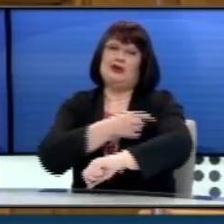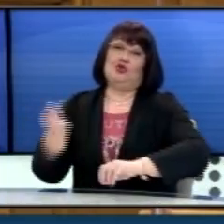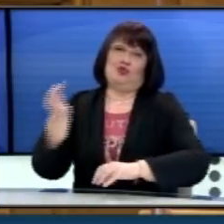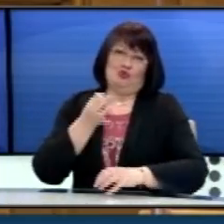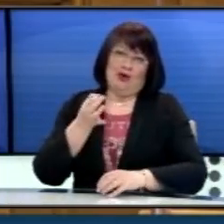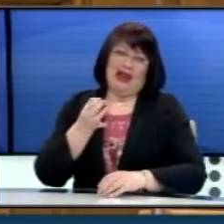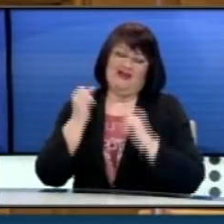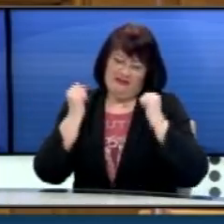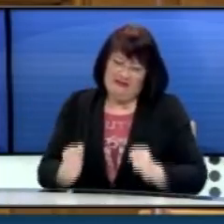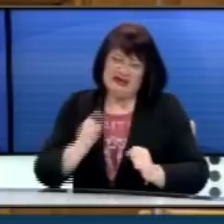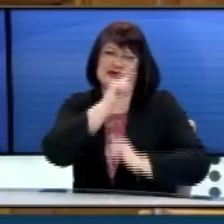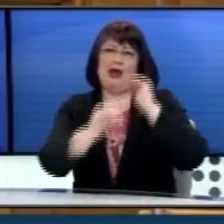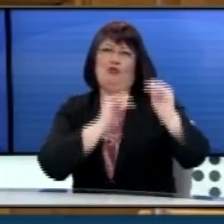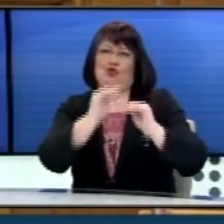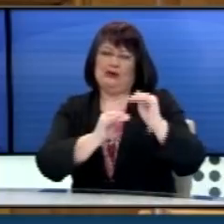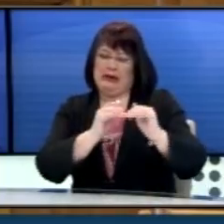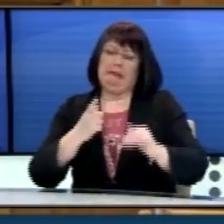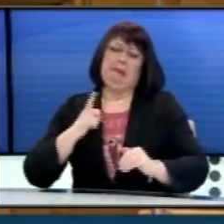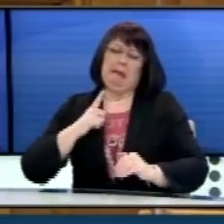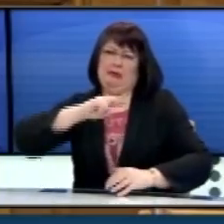στα κέρια ερωτήματα του γιατρού,